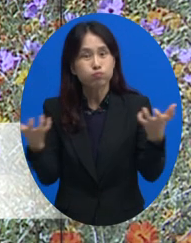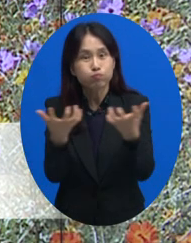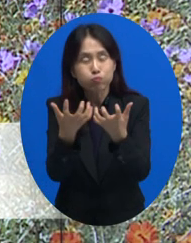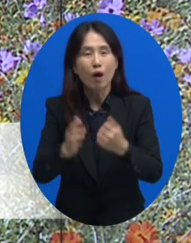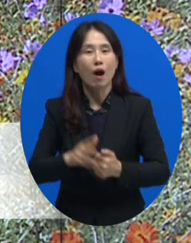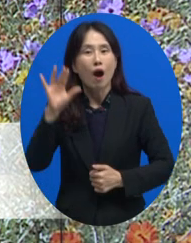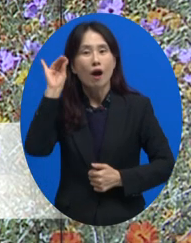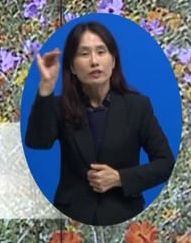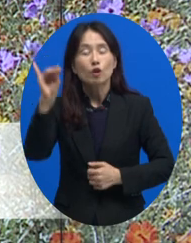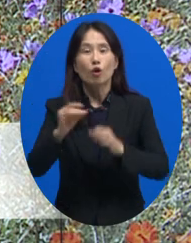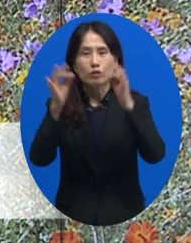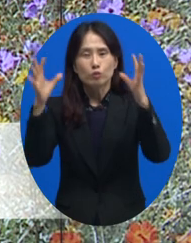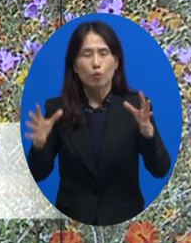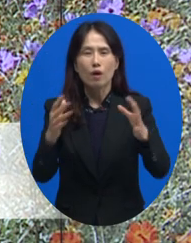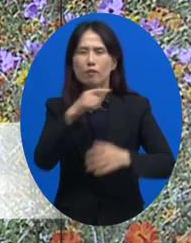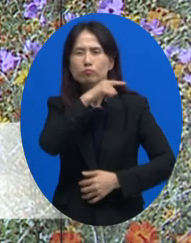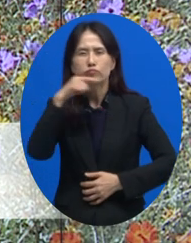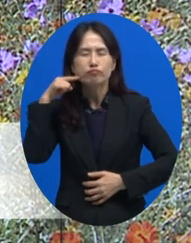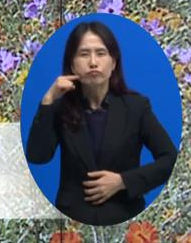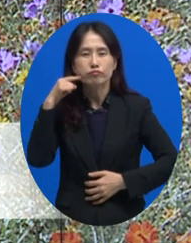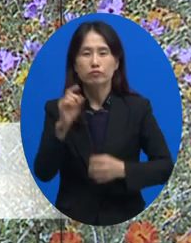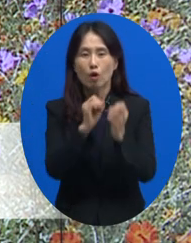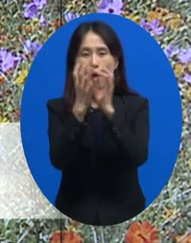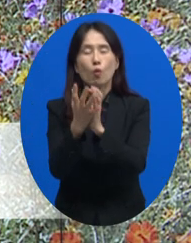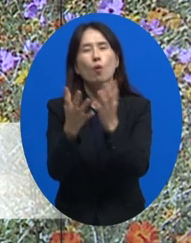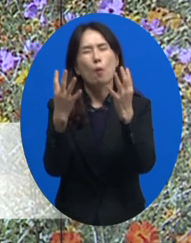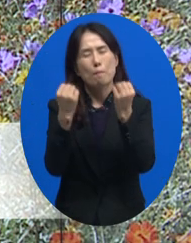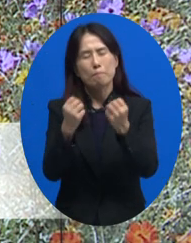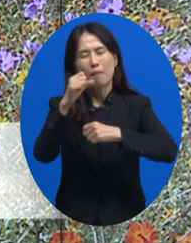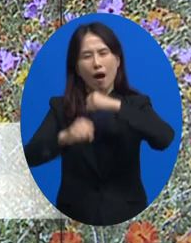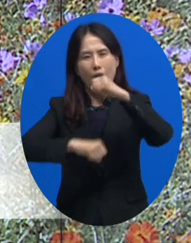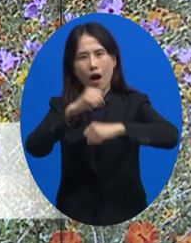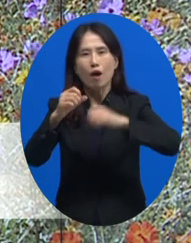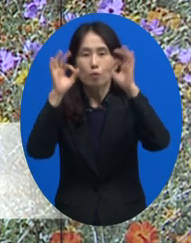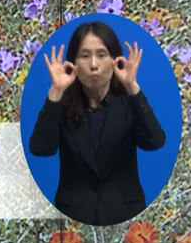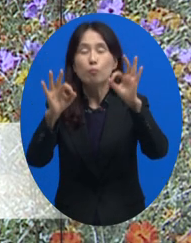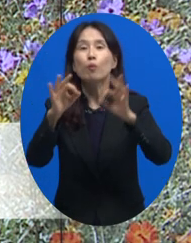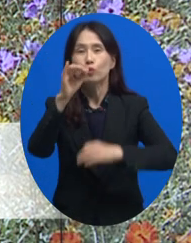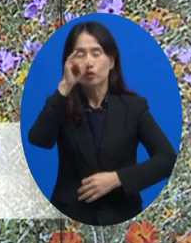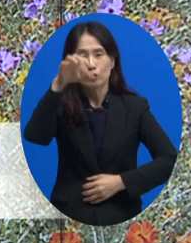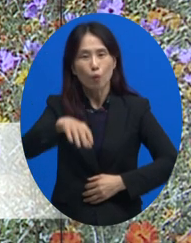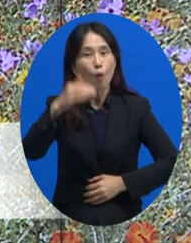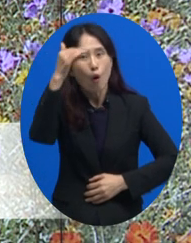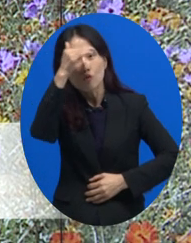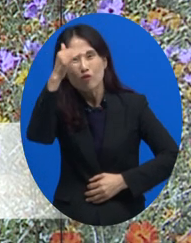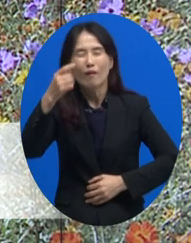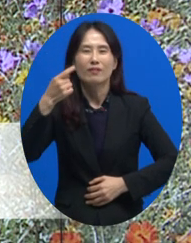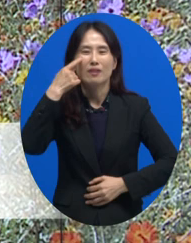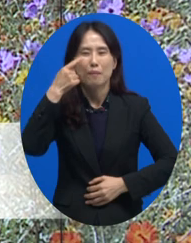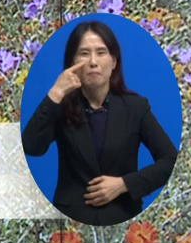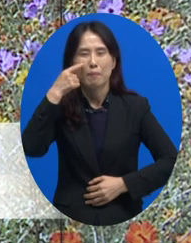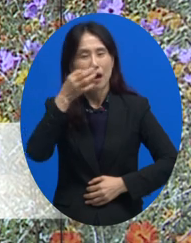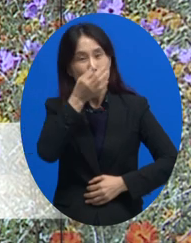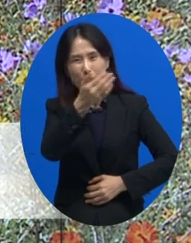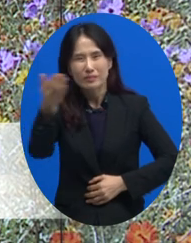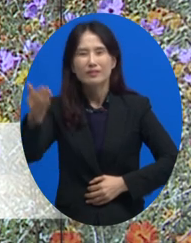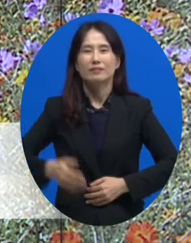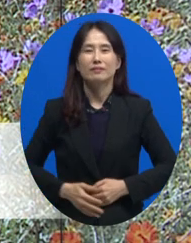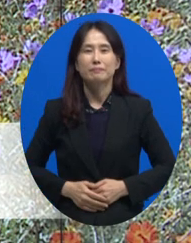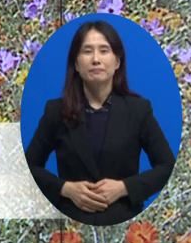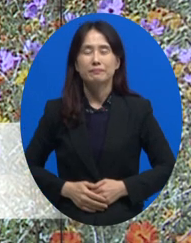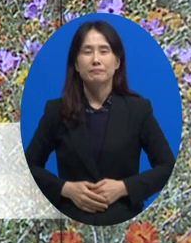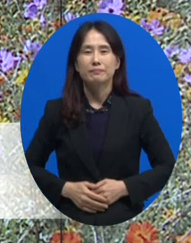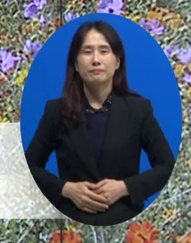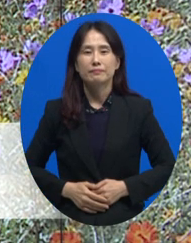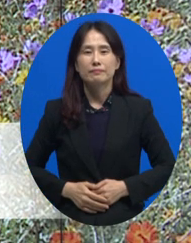이루고 천일 동안 붉게 물든다는 천일홍을 맘껏 볼수 있는 곳도 있습니다. 가을 정취 물씬 풍기는 경기도 꽃구경 명소를 최창순